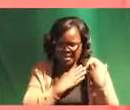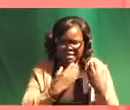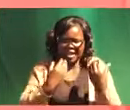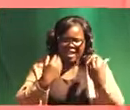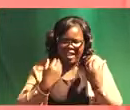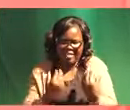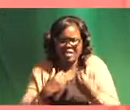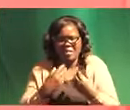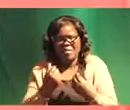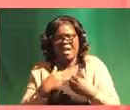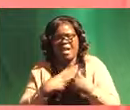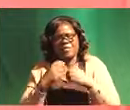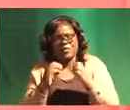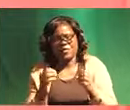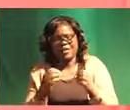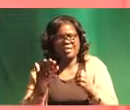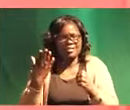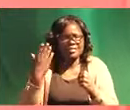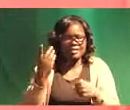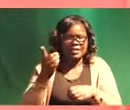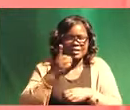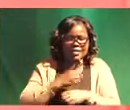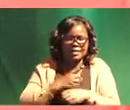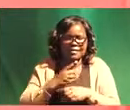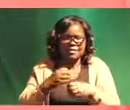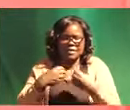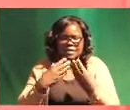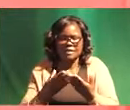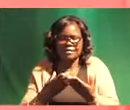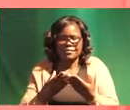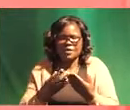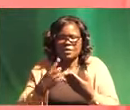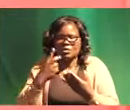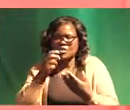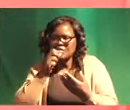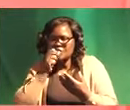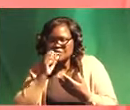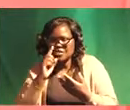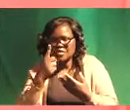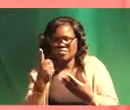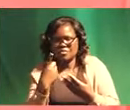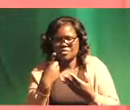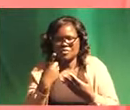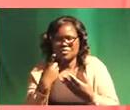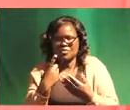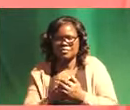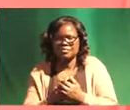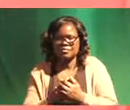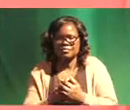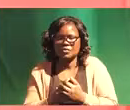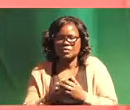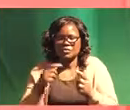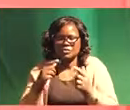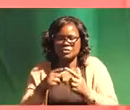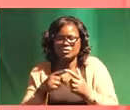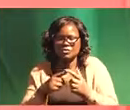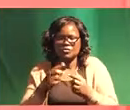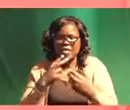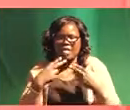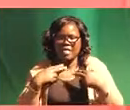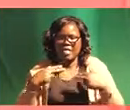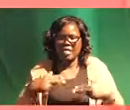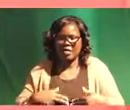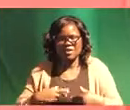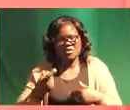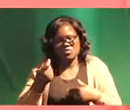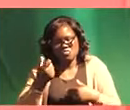na hatuna pesa. Juzi tuliallocate only 250 million financial year kwa health. Hiyo ni